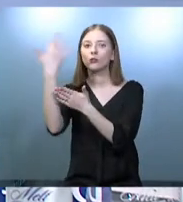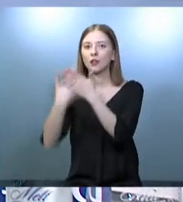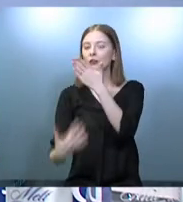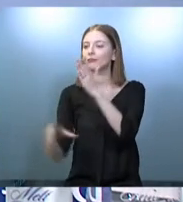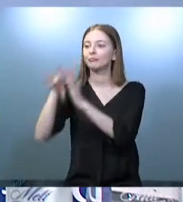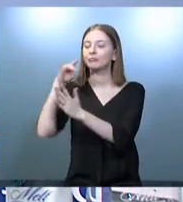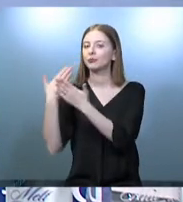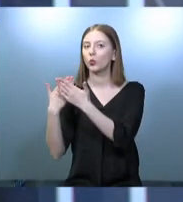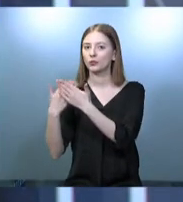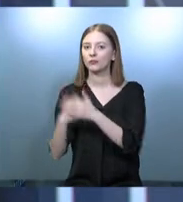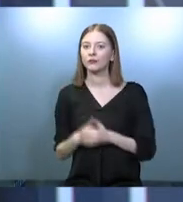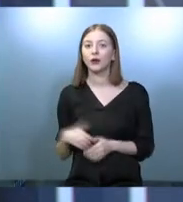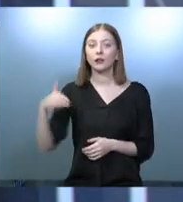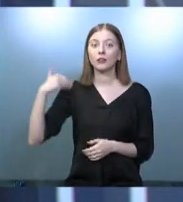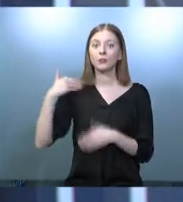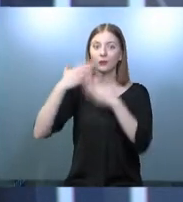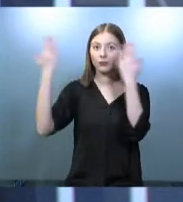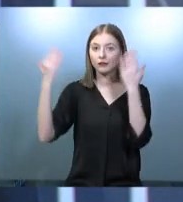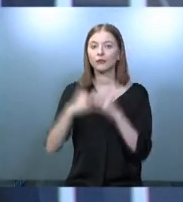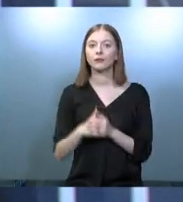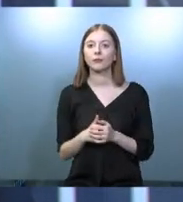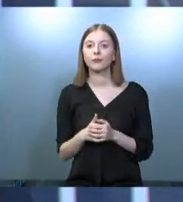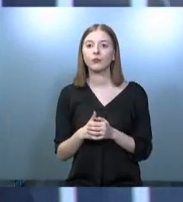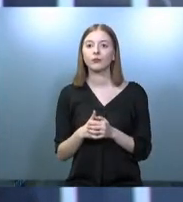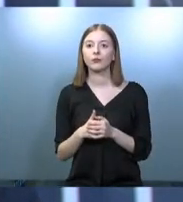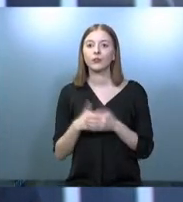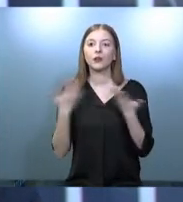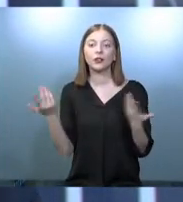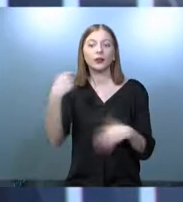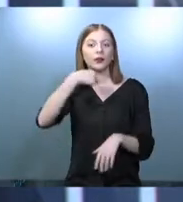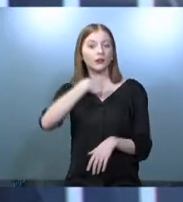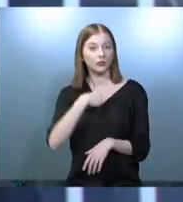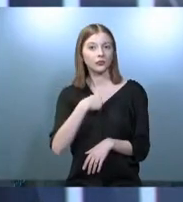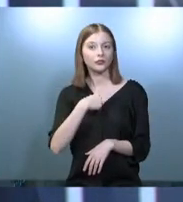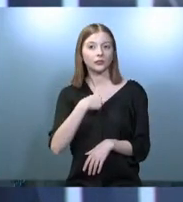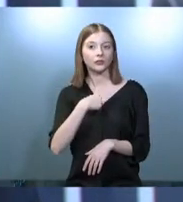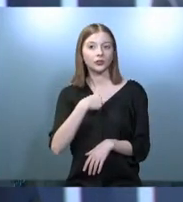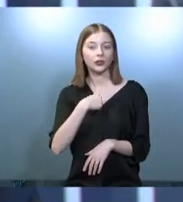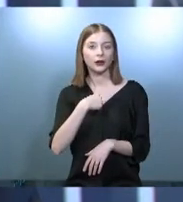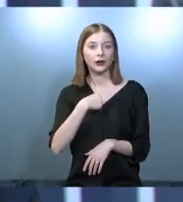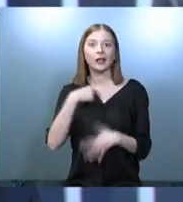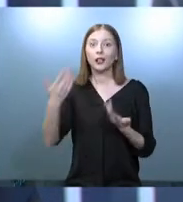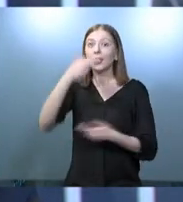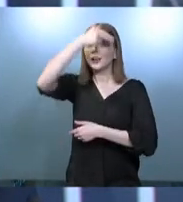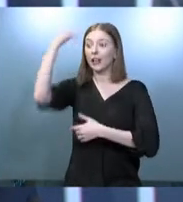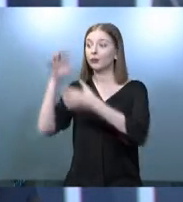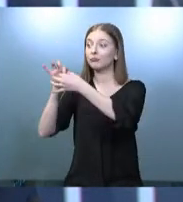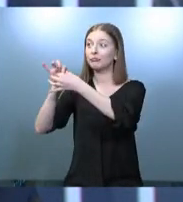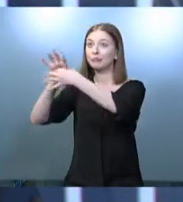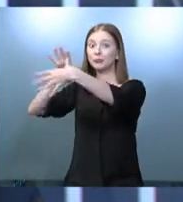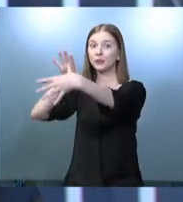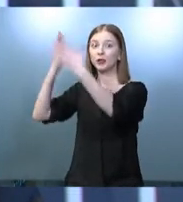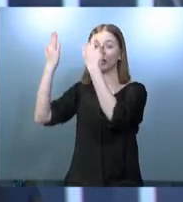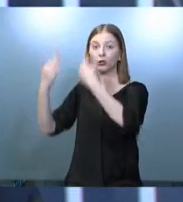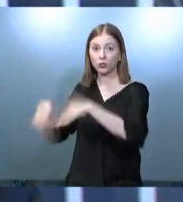jūsų jame? Labą dieną. Matomai dėl to, kad aš esu nuo pat pradžios nepriklausomybės politikoje. 12